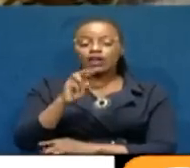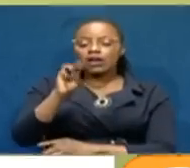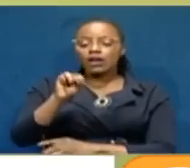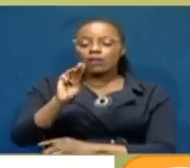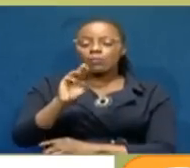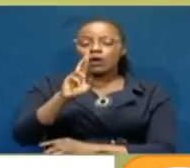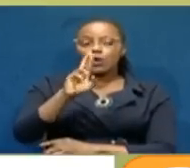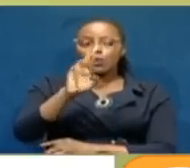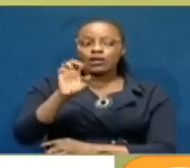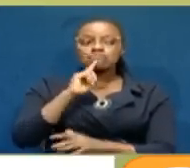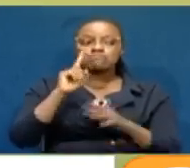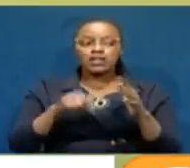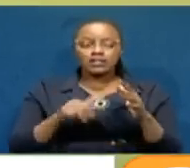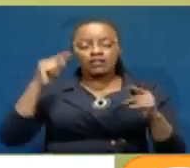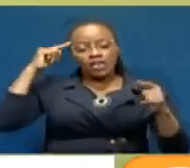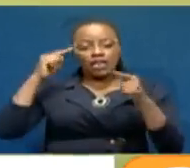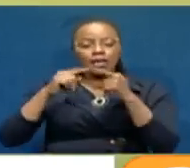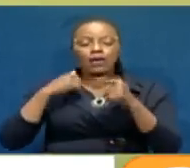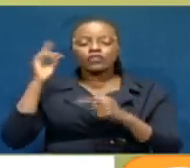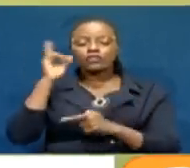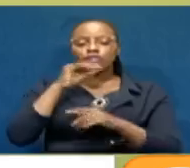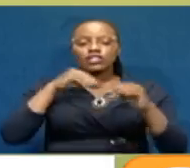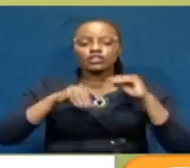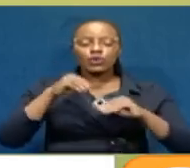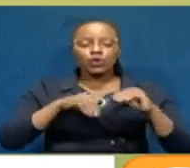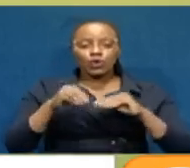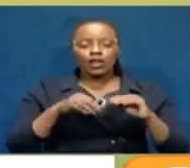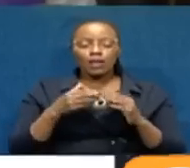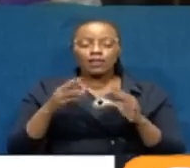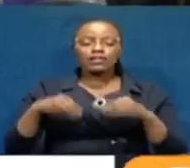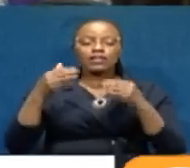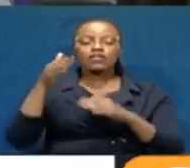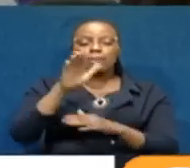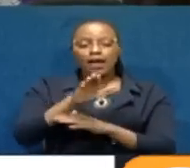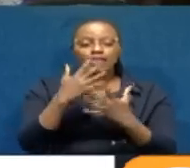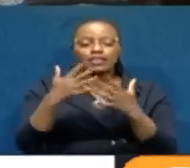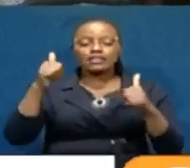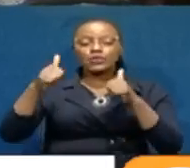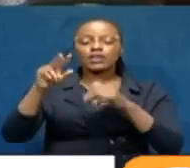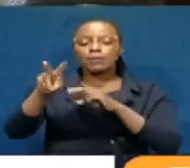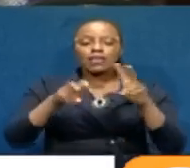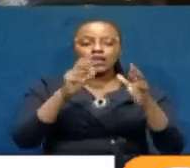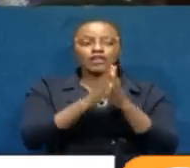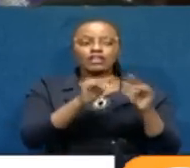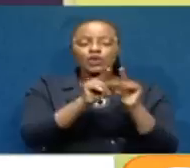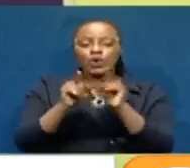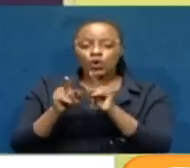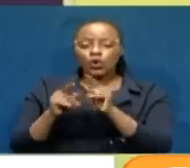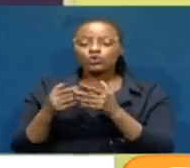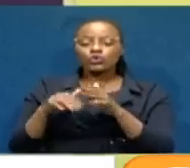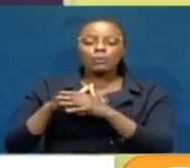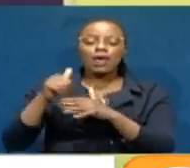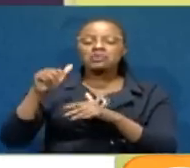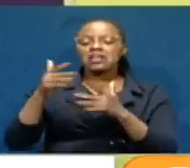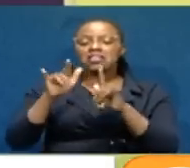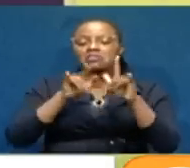Mwaure anasema kuwa ana nia ya kumaliza ufisadi, kurejesha mali iliyoibiwa na kuwekwa nje ya taifa